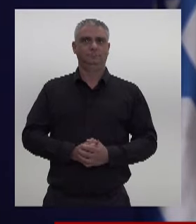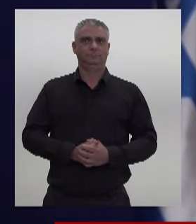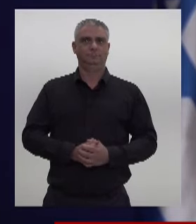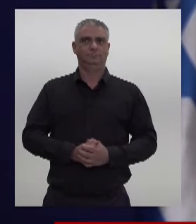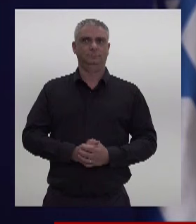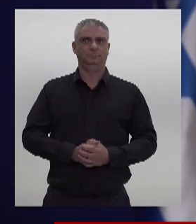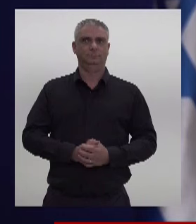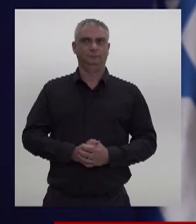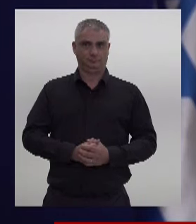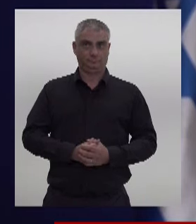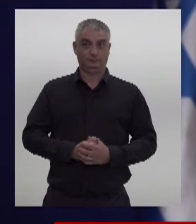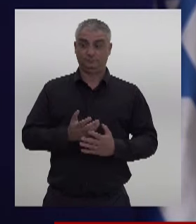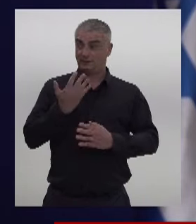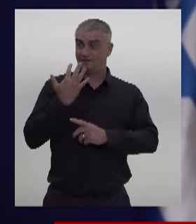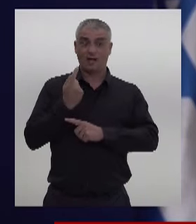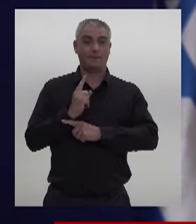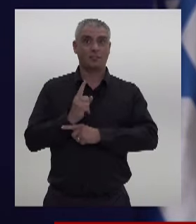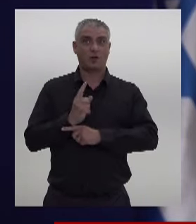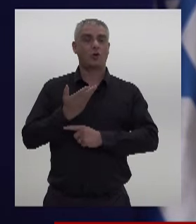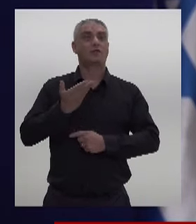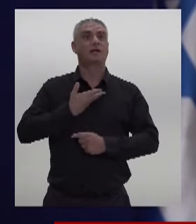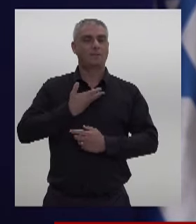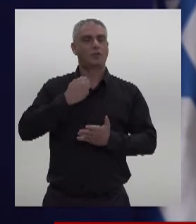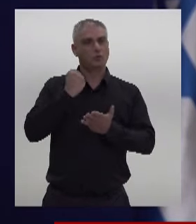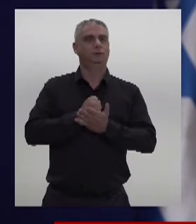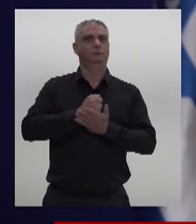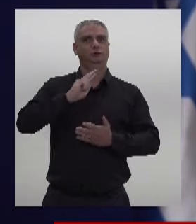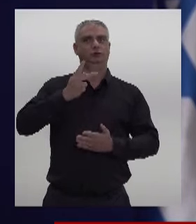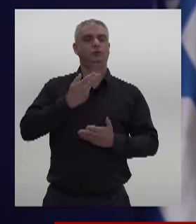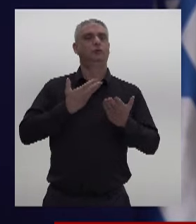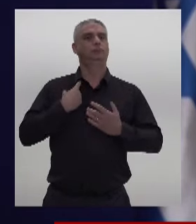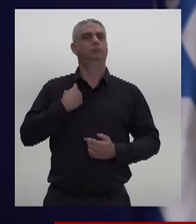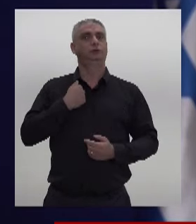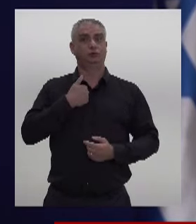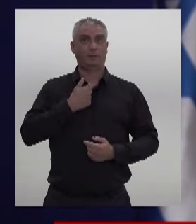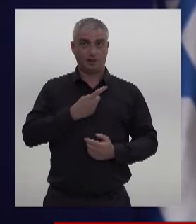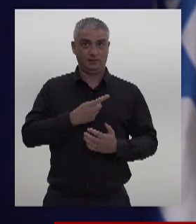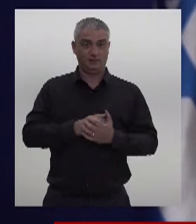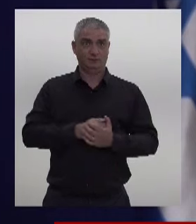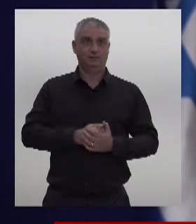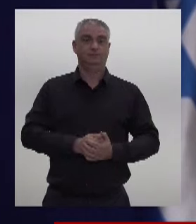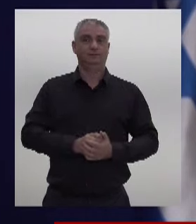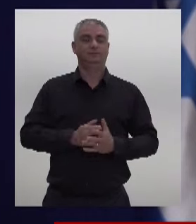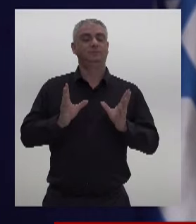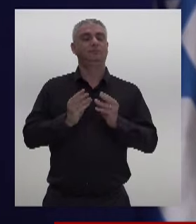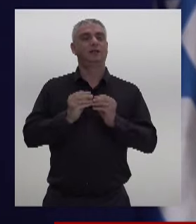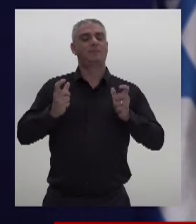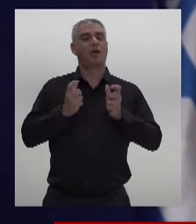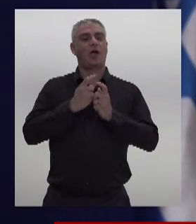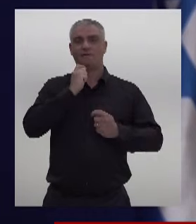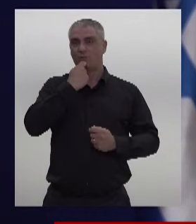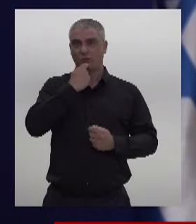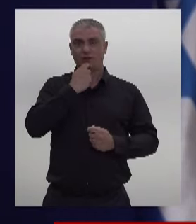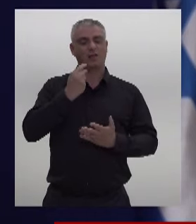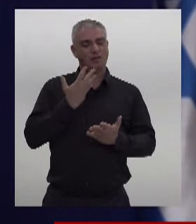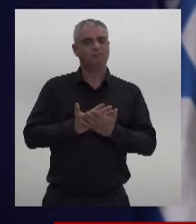טוב בדקות האחרונות קיבלנו אישור משירות הביטחון הכללי יחד עם אגף המודיעין על